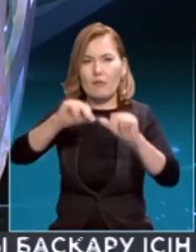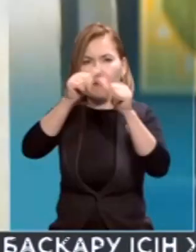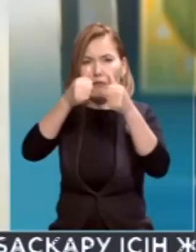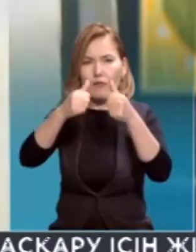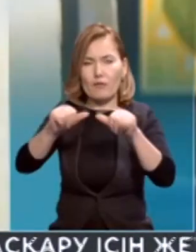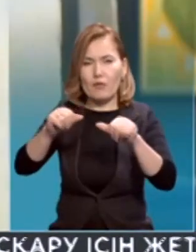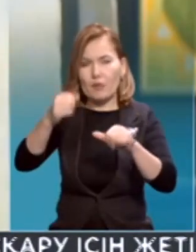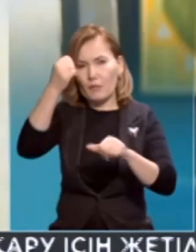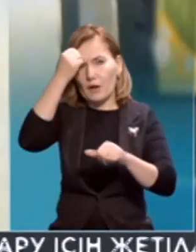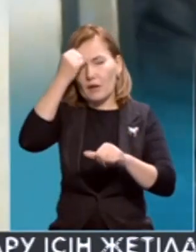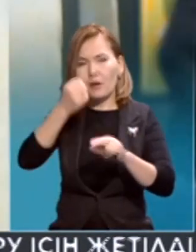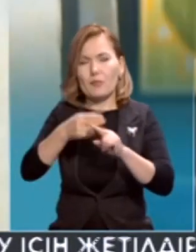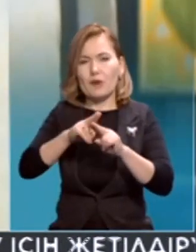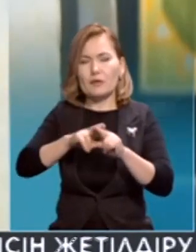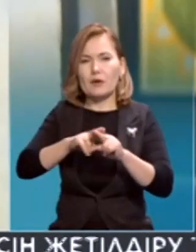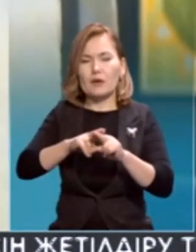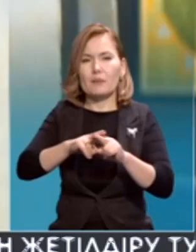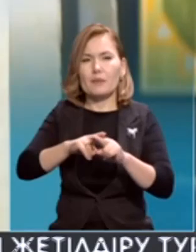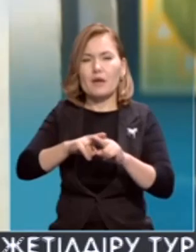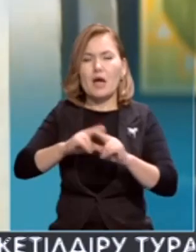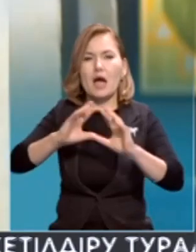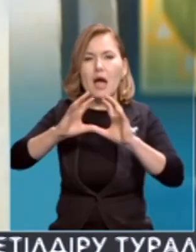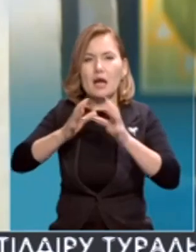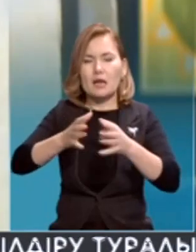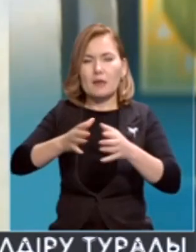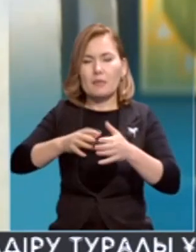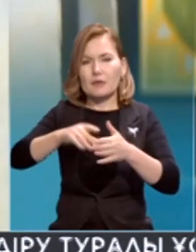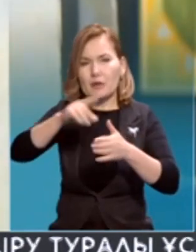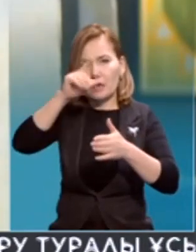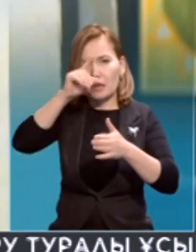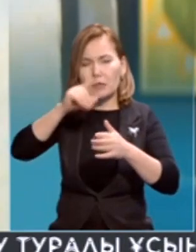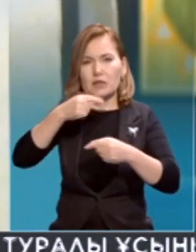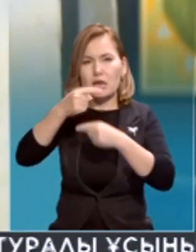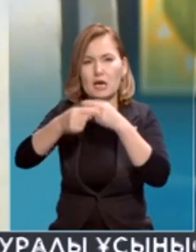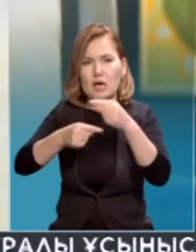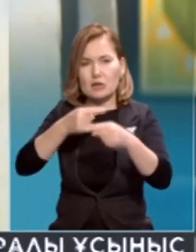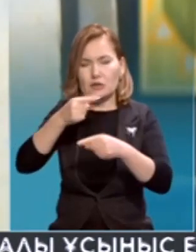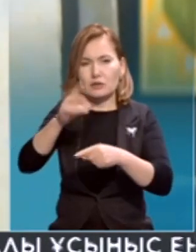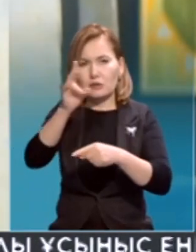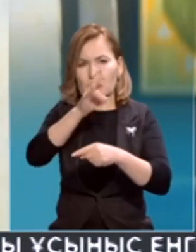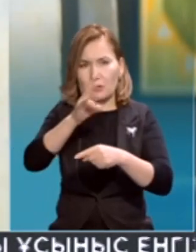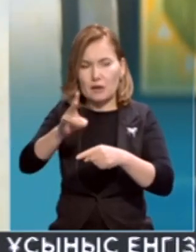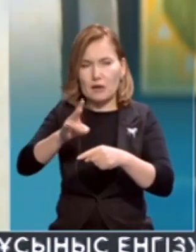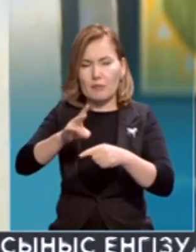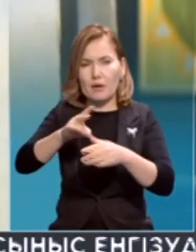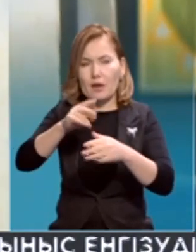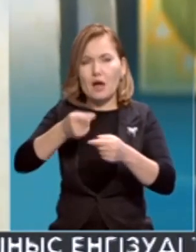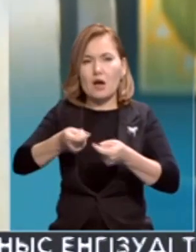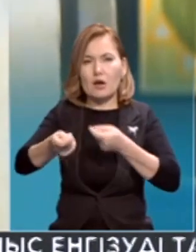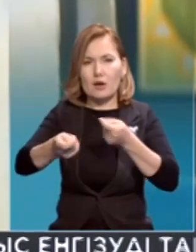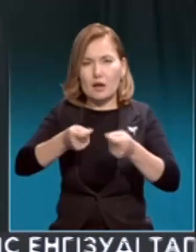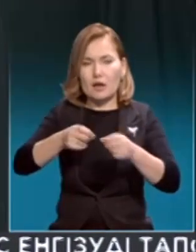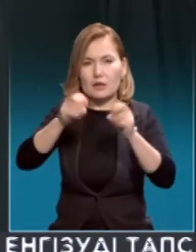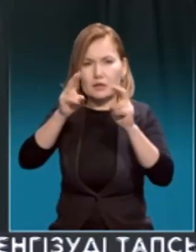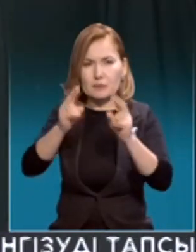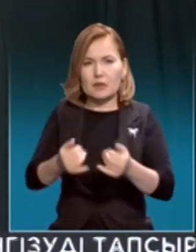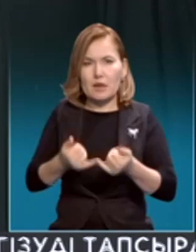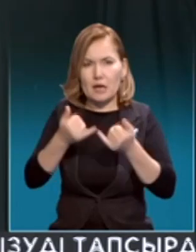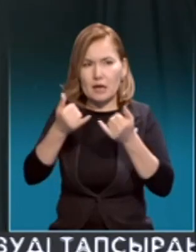инсталляция әлемдік және дәстүрлі діндер лидерлерінің 7-ші съезіне арналып әдейі